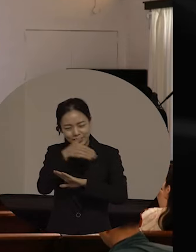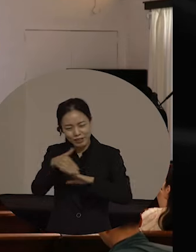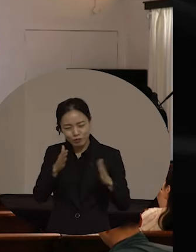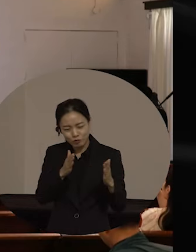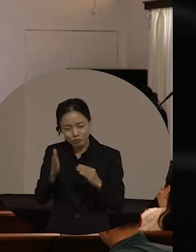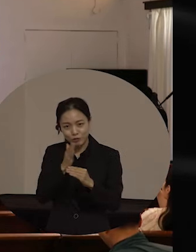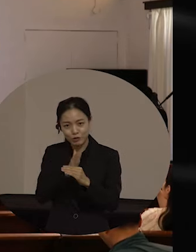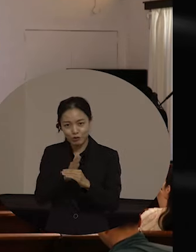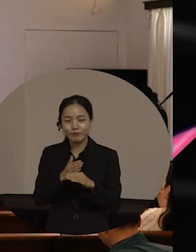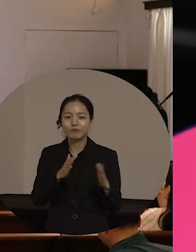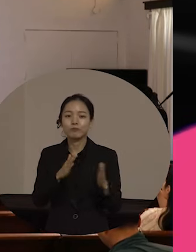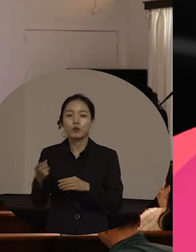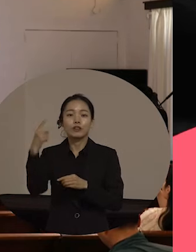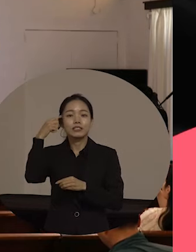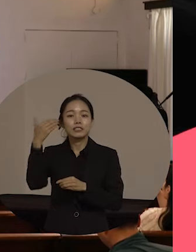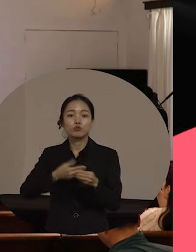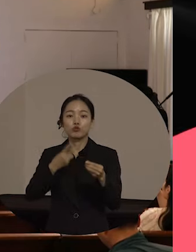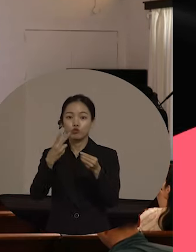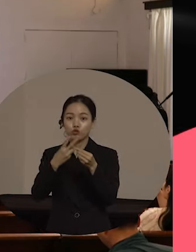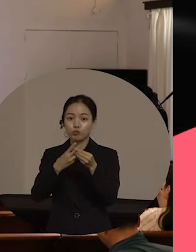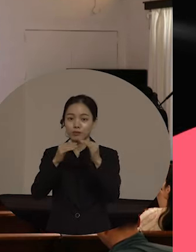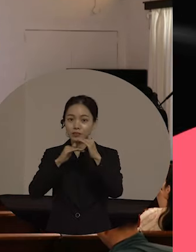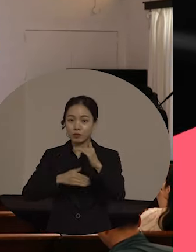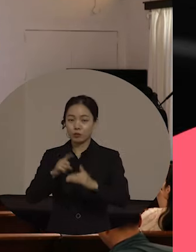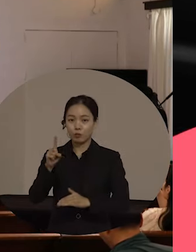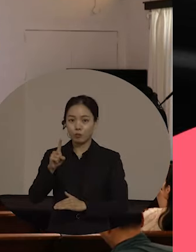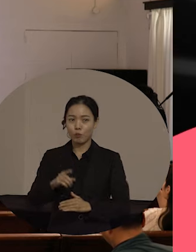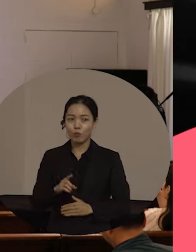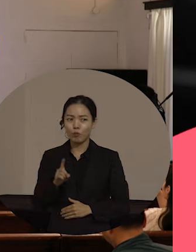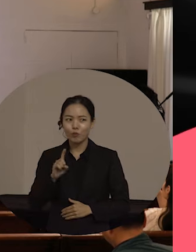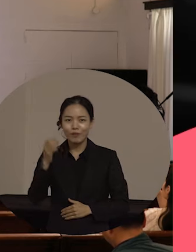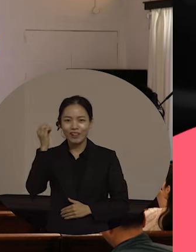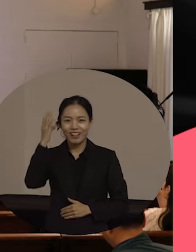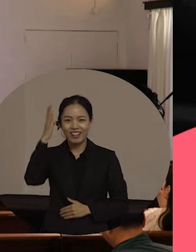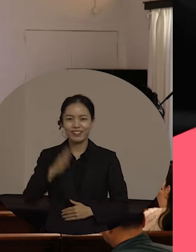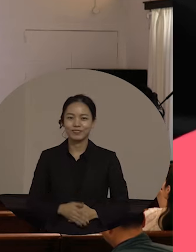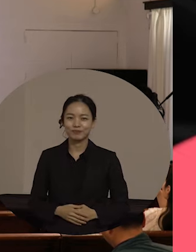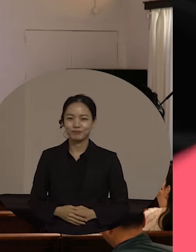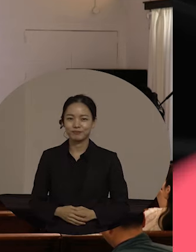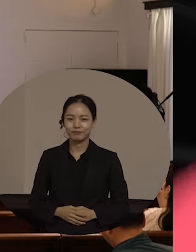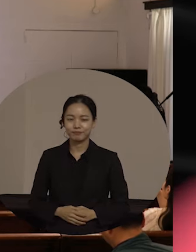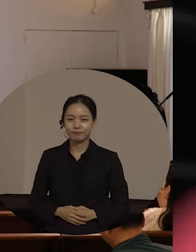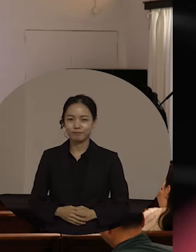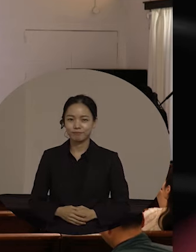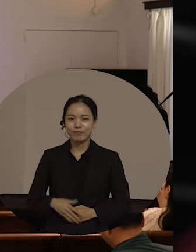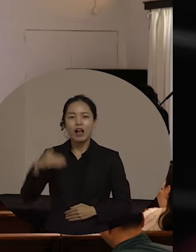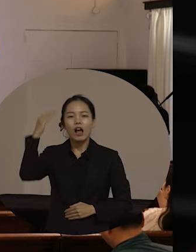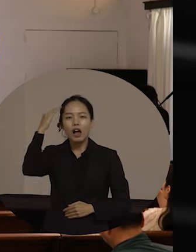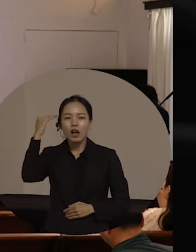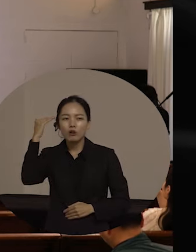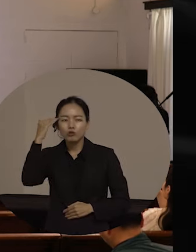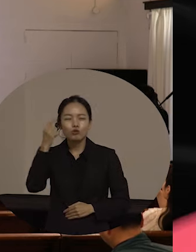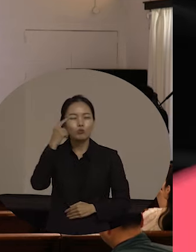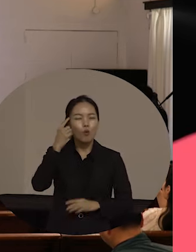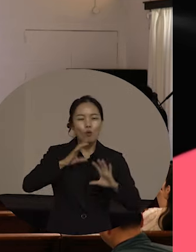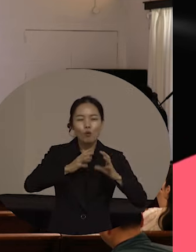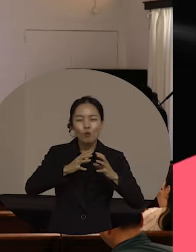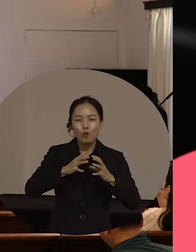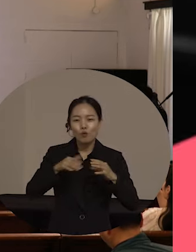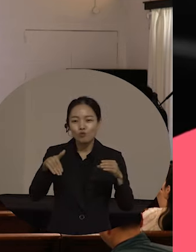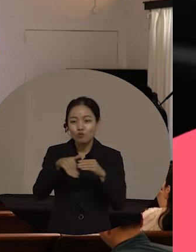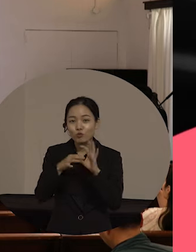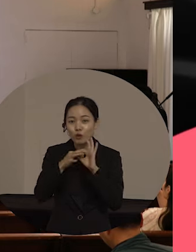is will be a day project or what? 아니요, 그 몽골 입장에서 한국과 어떤 분야에서 같이 좀 협력을 했으면 좋겠는지